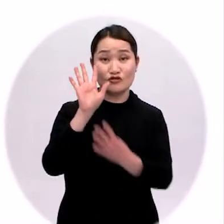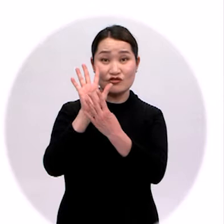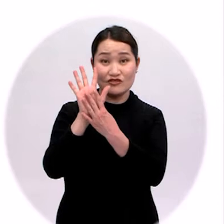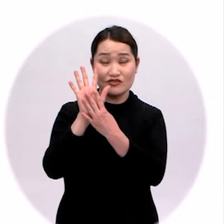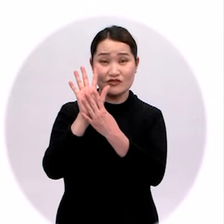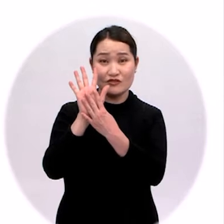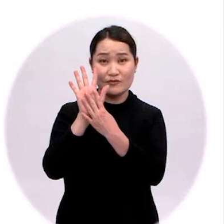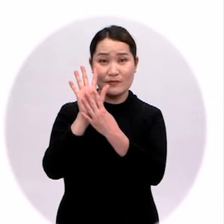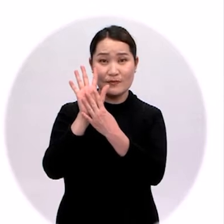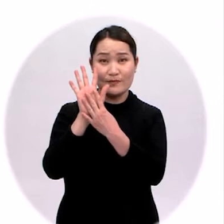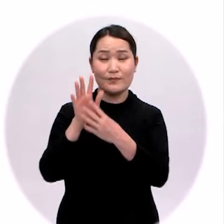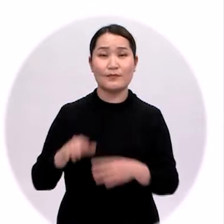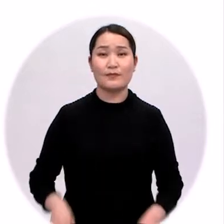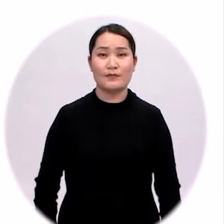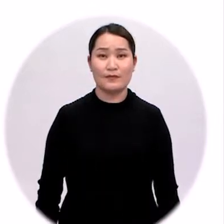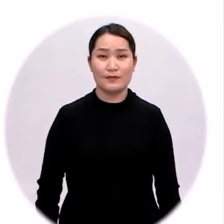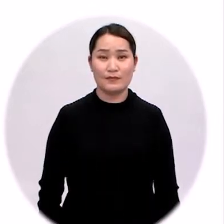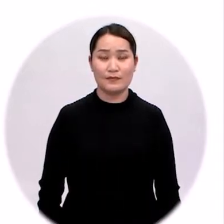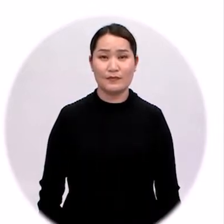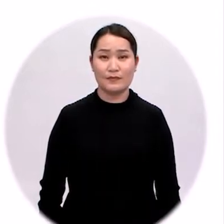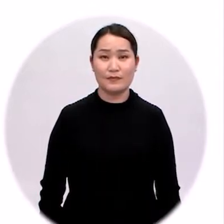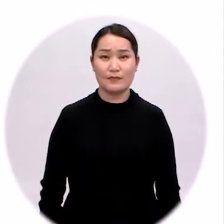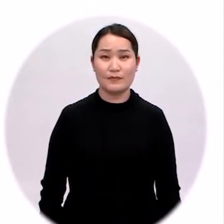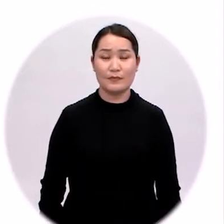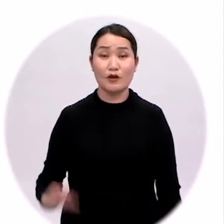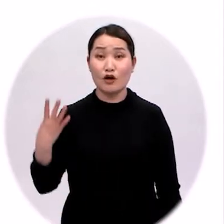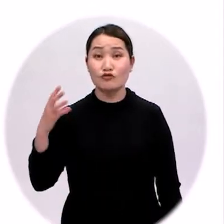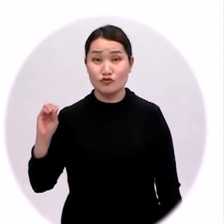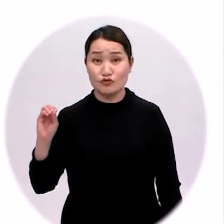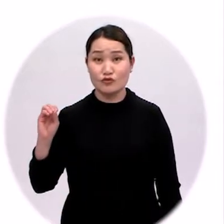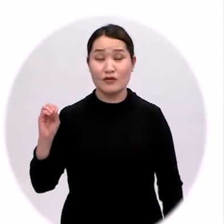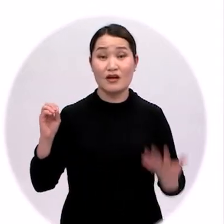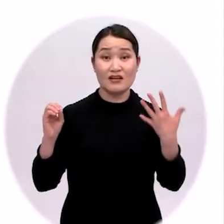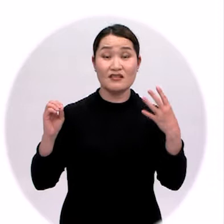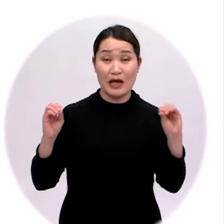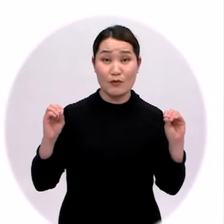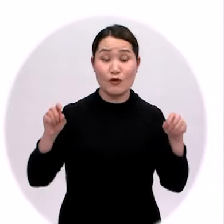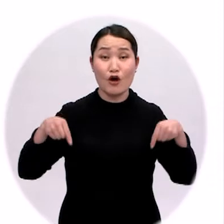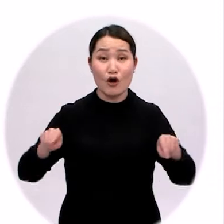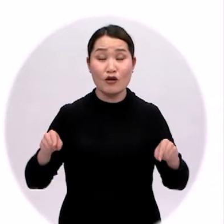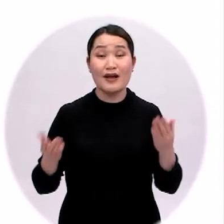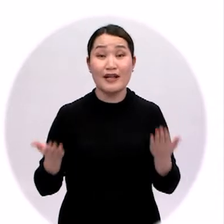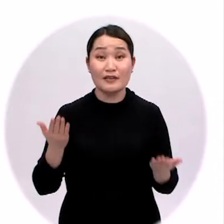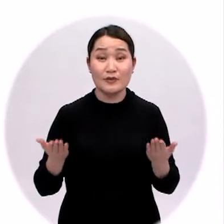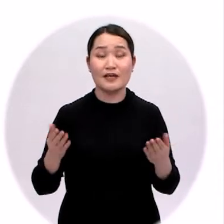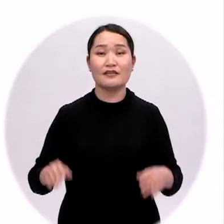одоо. 49 гэдэг тоо маань 40-тай ойр байна уу, 50-тай ойр байна уу?